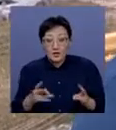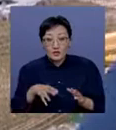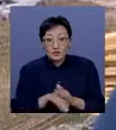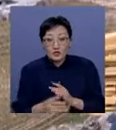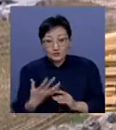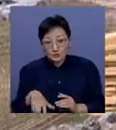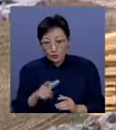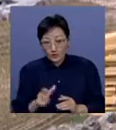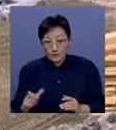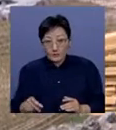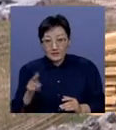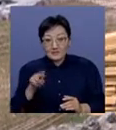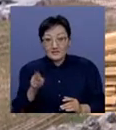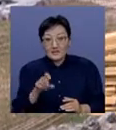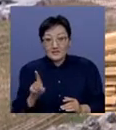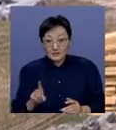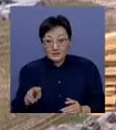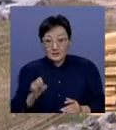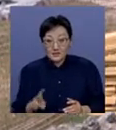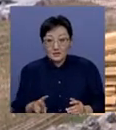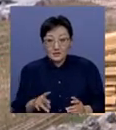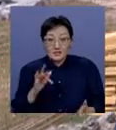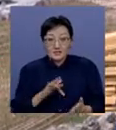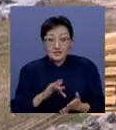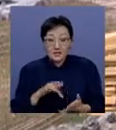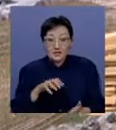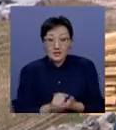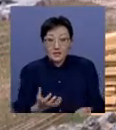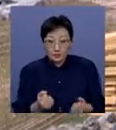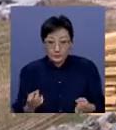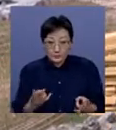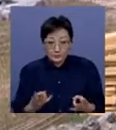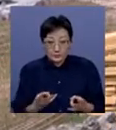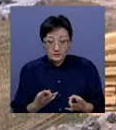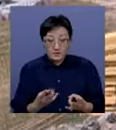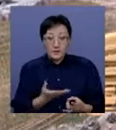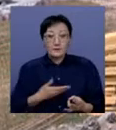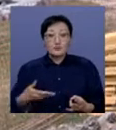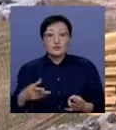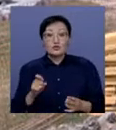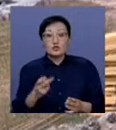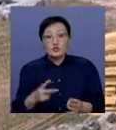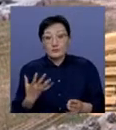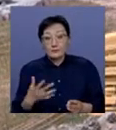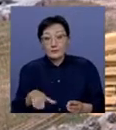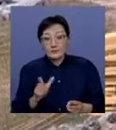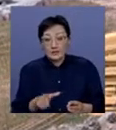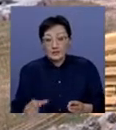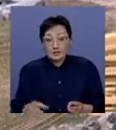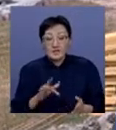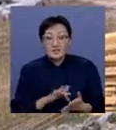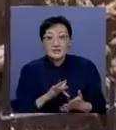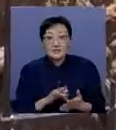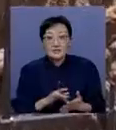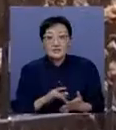адамды ДКЗ-дан біз центр занятийден алуымыз керек. Біз 125 адамды центр занятийден жұмыспен